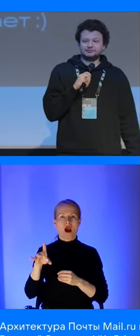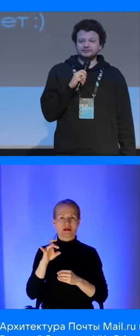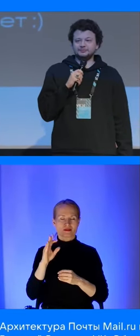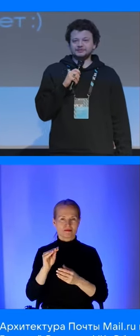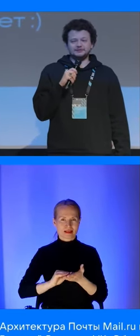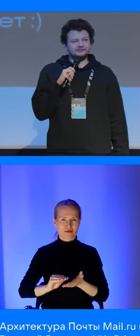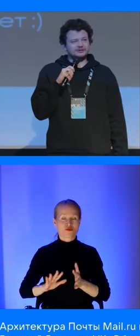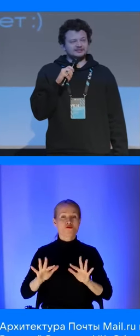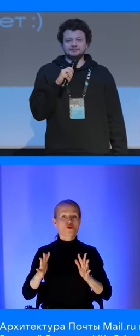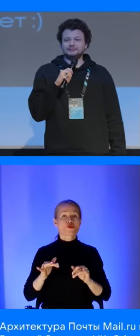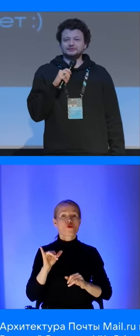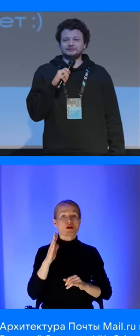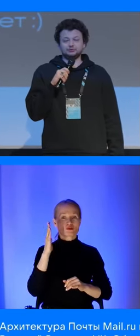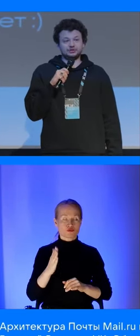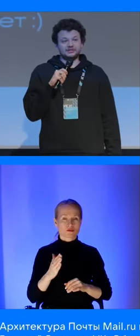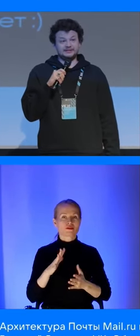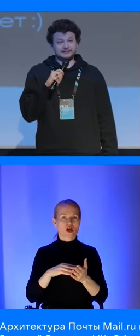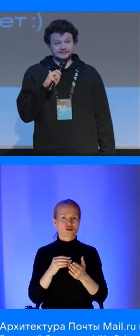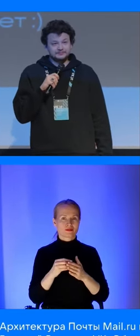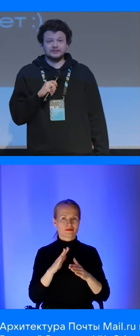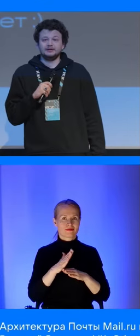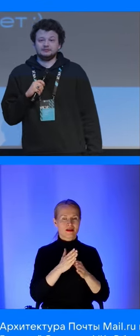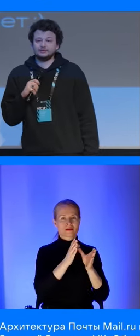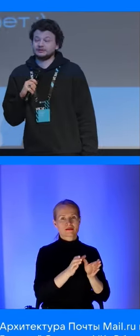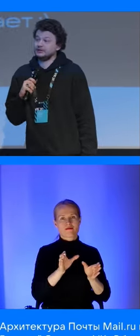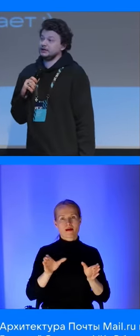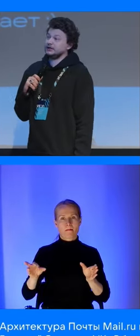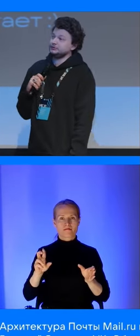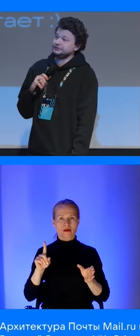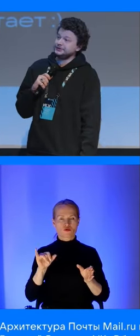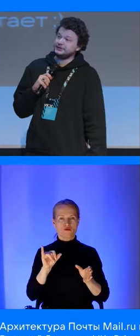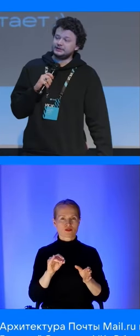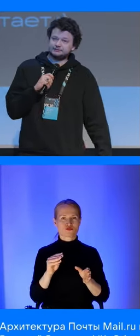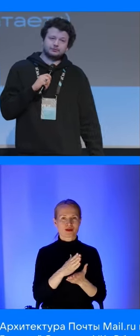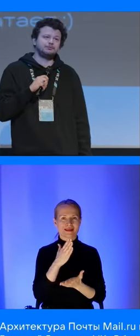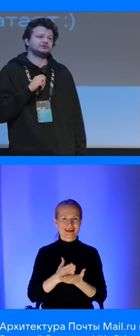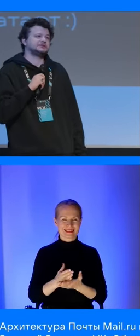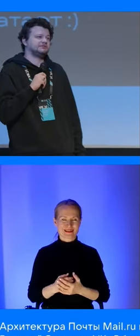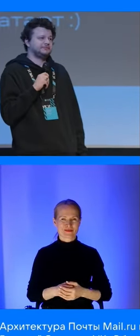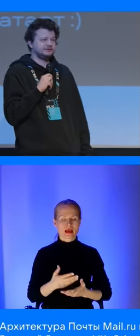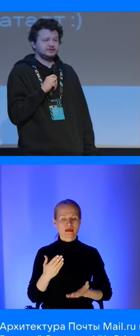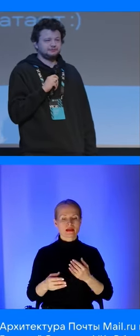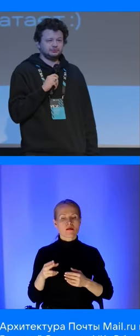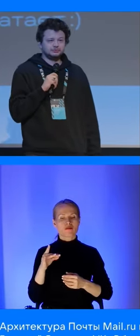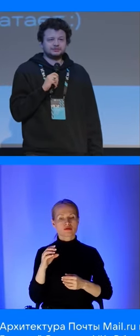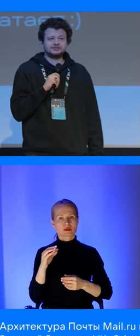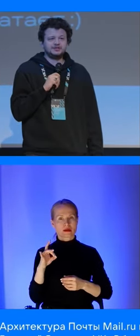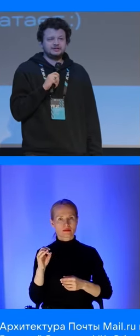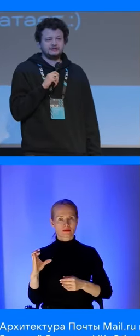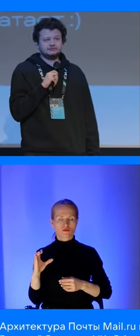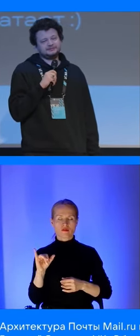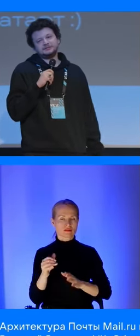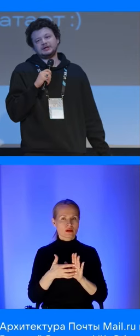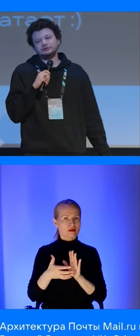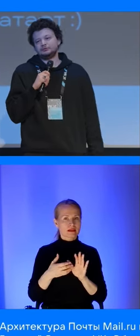такая система у вас будет, скорее всего, кастомная база у вас уже есть. Вот. Ну и если вдруг Postgres вам не хватает по нагрузке на